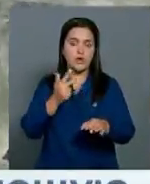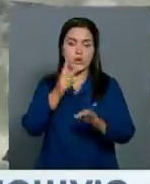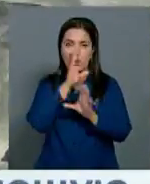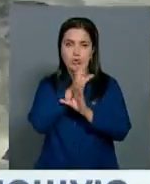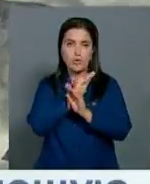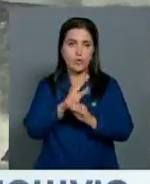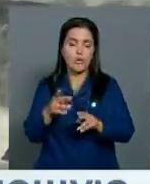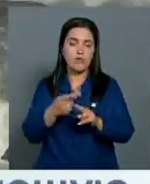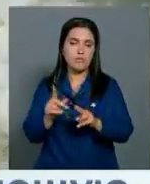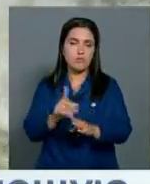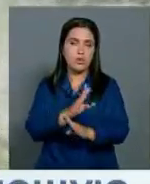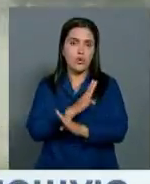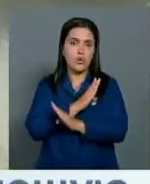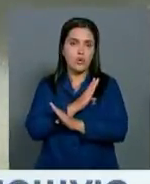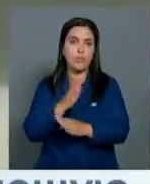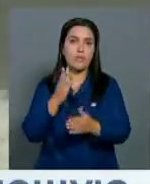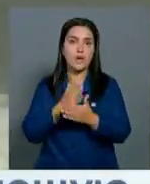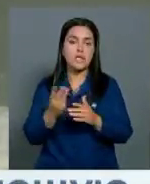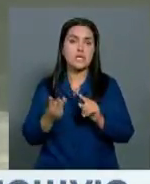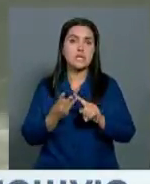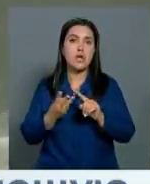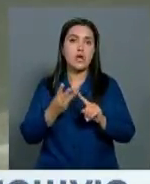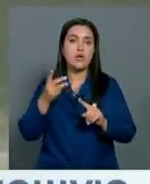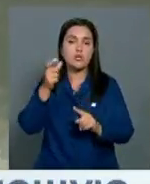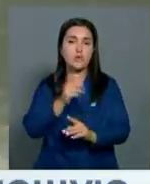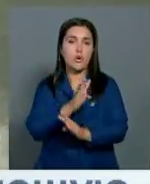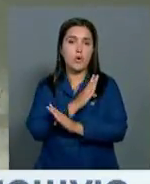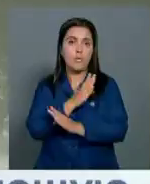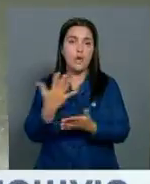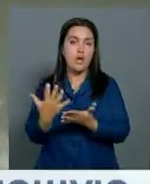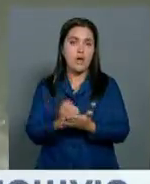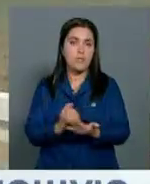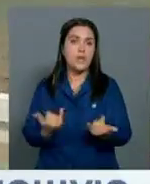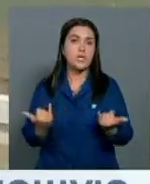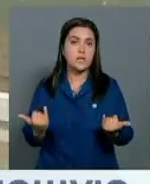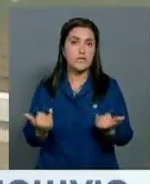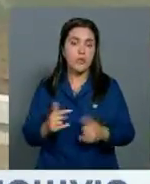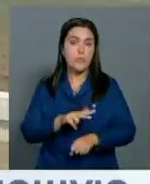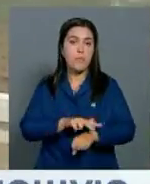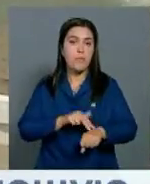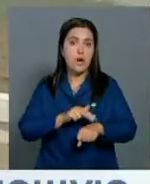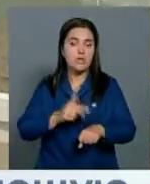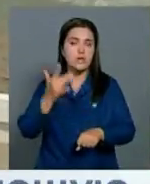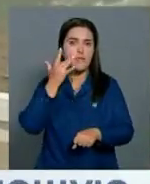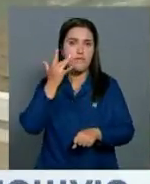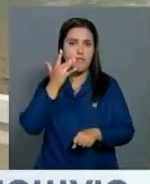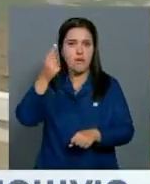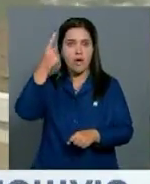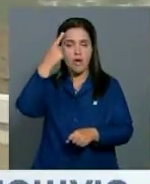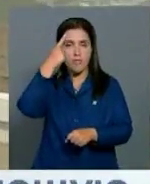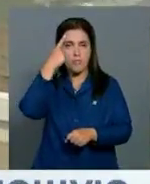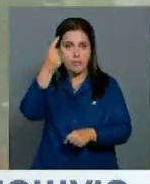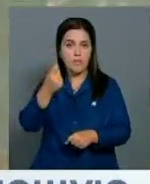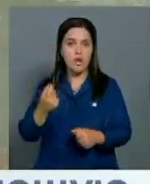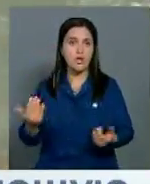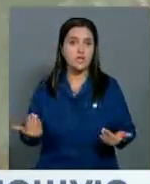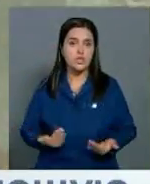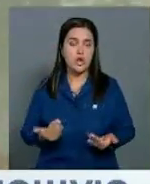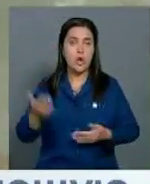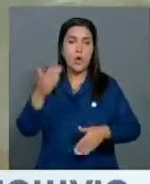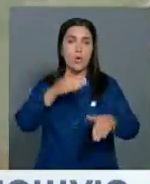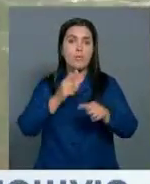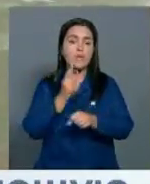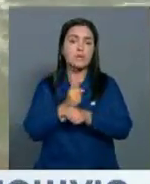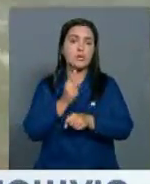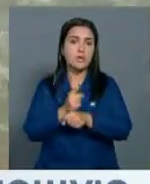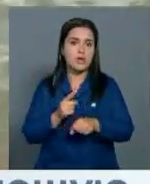помощи пострадавший скончался. Труп третьего человека обнаружили сегодня. Полиция регулярно предупреждает жителей о последствиях